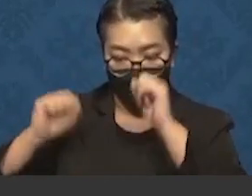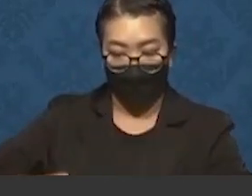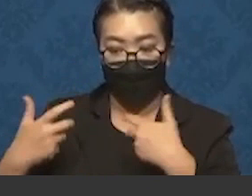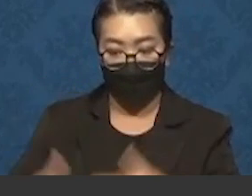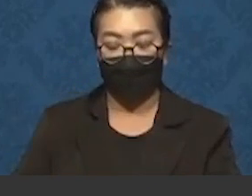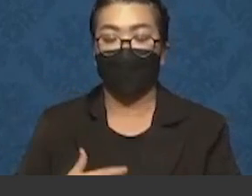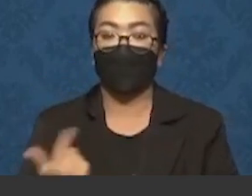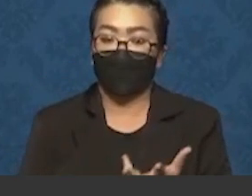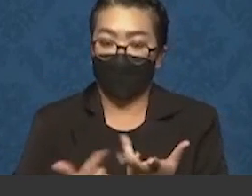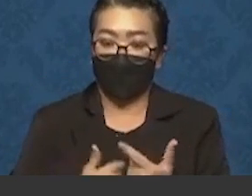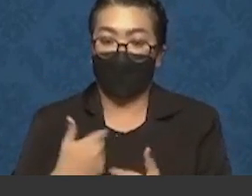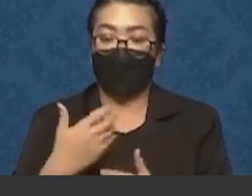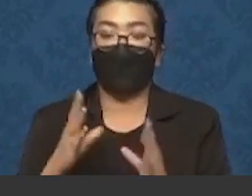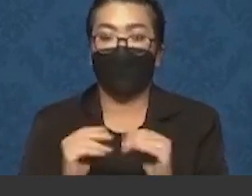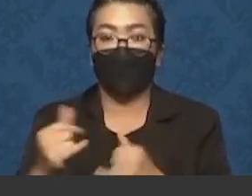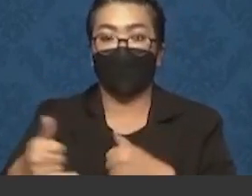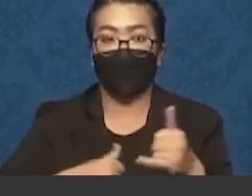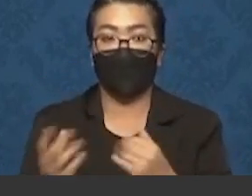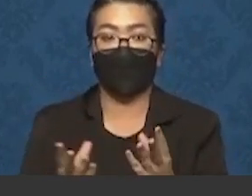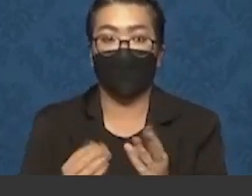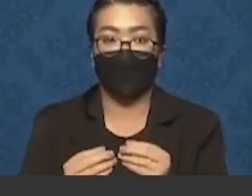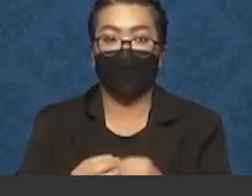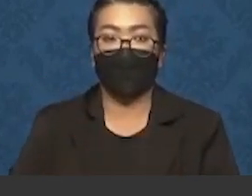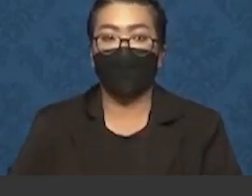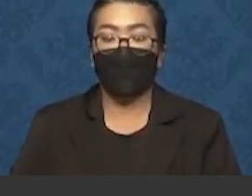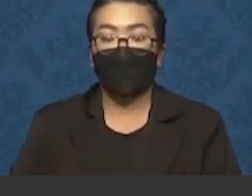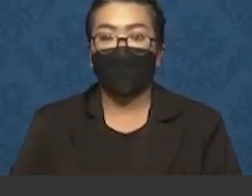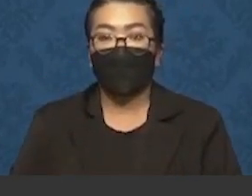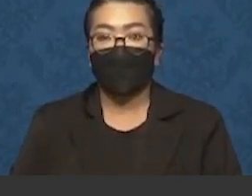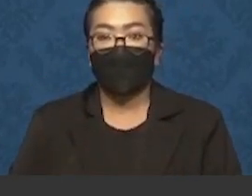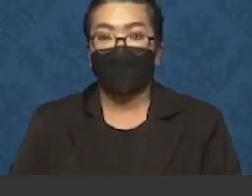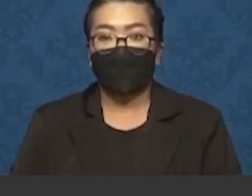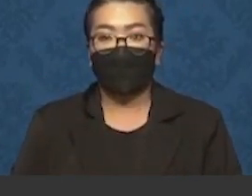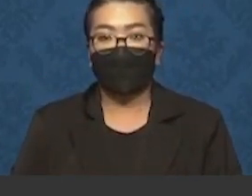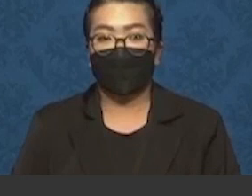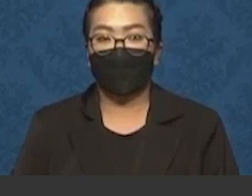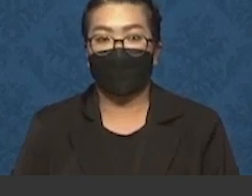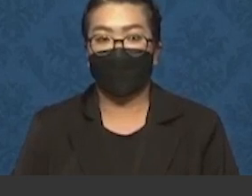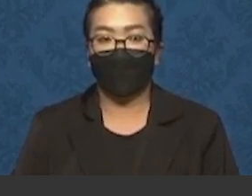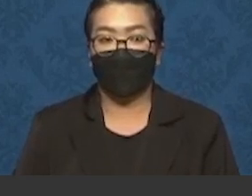ามาตรา157เล่าเว้นการปฏิบัติหน้าที่เพราะหน้าที่หลักของส.ส.คือประชุมอภิปร